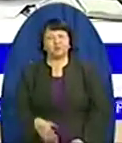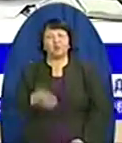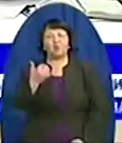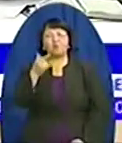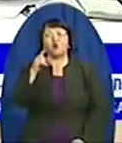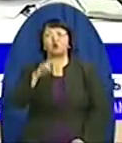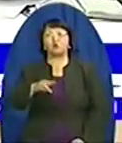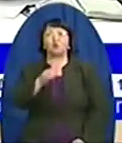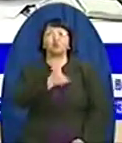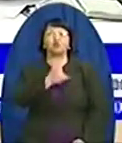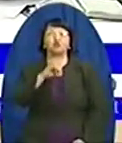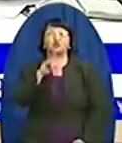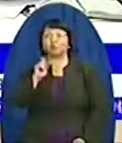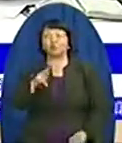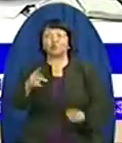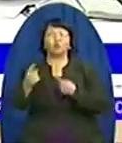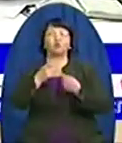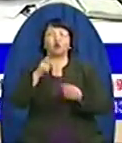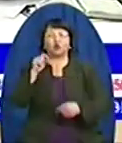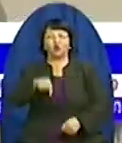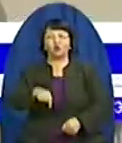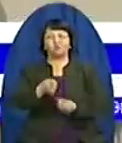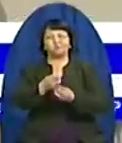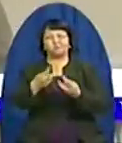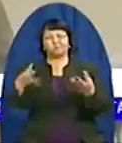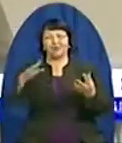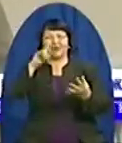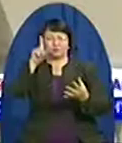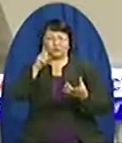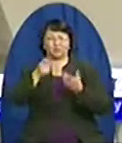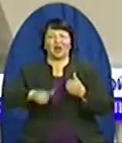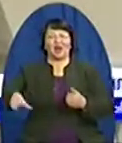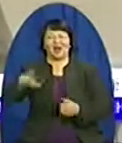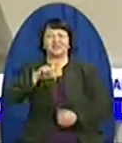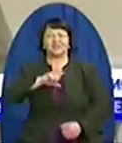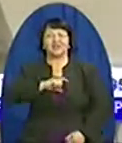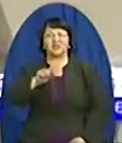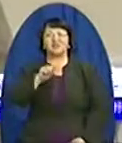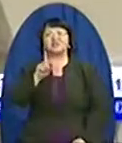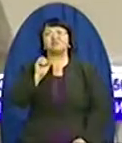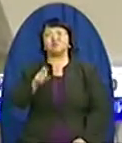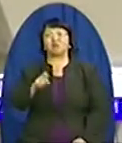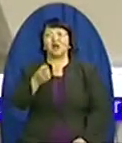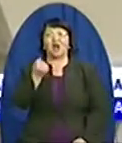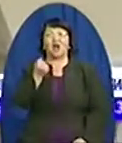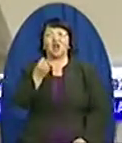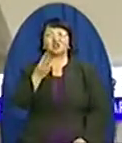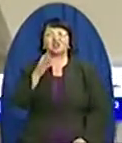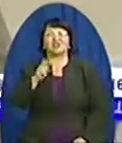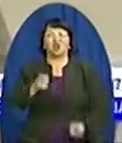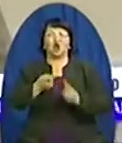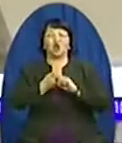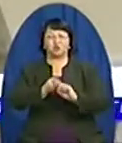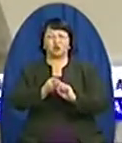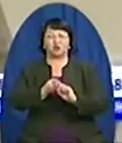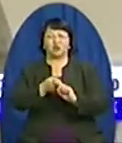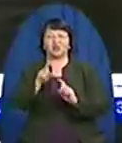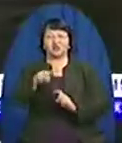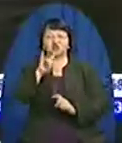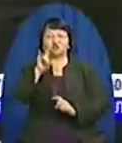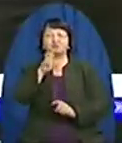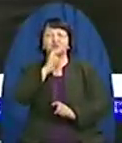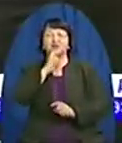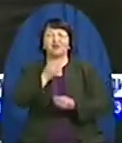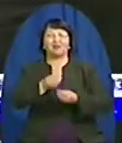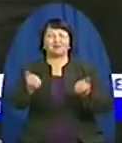Нийслэлийн удирдлагын зөвлөлийн хурлаар өнөөдөр хэд хэдэн асуудал хилэлцсэний нэг нь газар эзэмших ашиглахтай холбоотой гарч байгаа зөрчлийг арилгуулах асуудал байсан юм а.